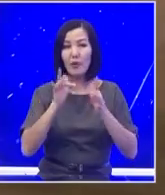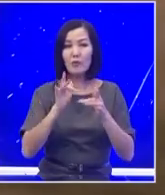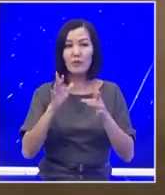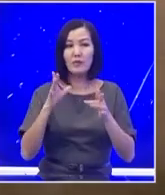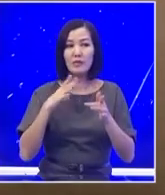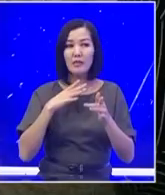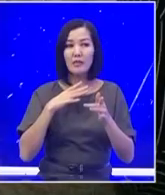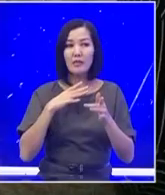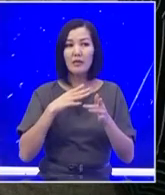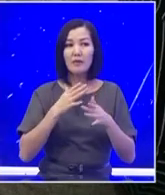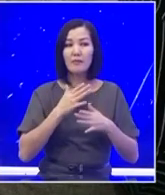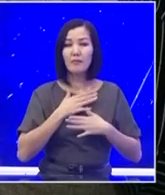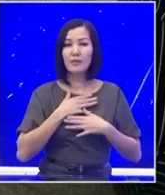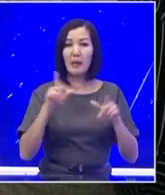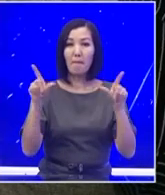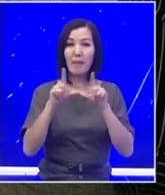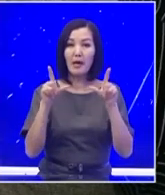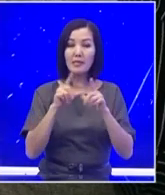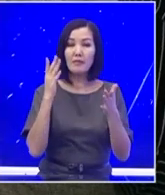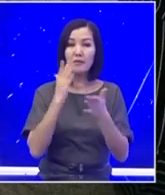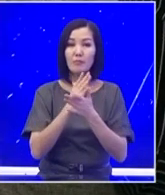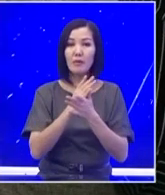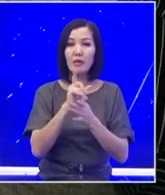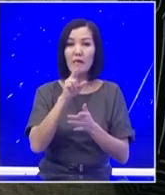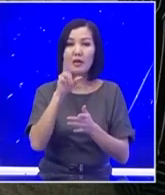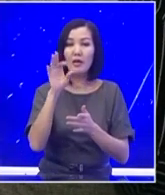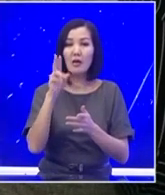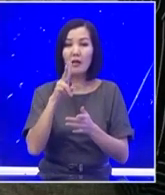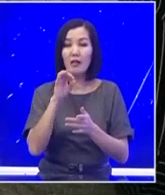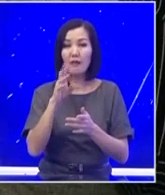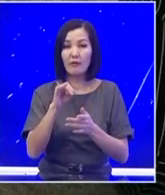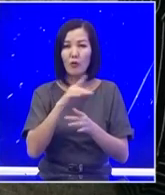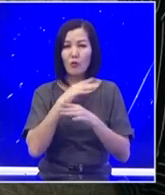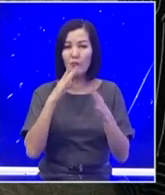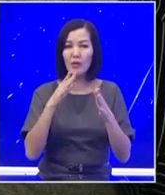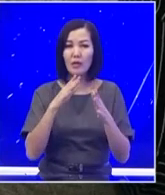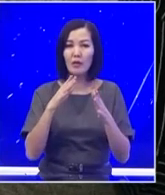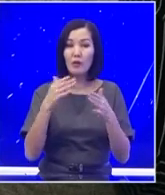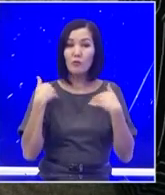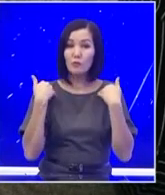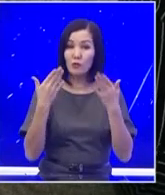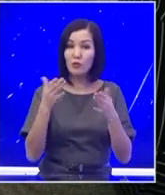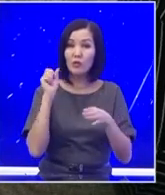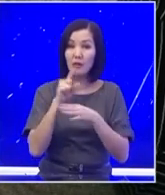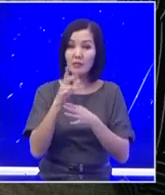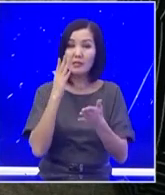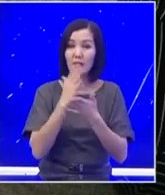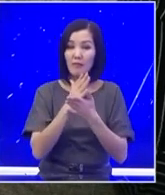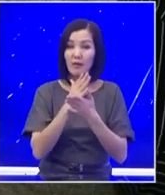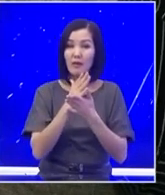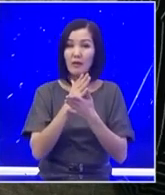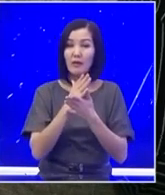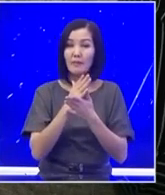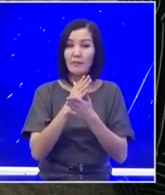Instagram парақшасында біздің магазинымыз бар, EcoWave деген. Соған көптеген бізге ұсыныс түседі жан-жақтан. Заказ